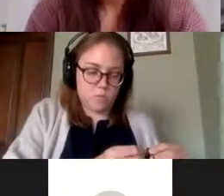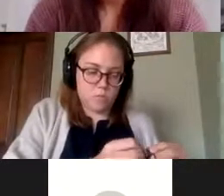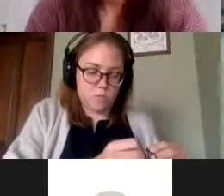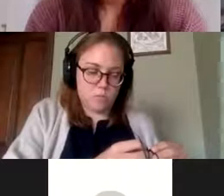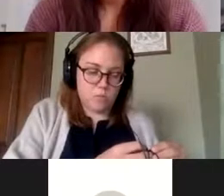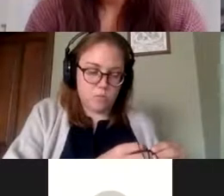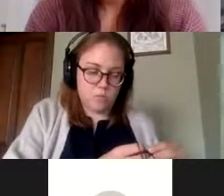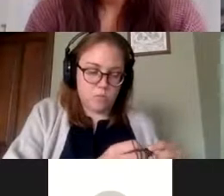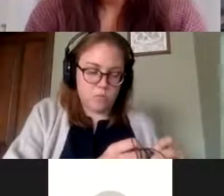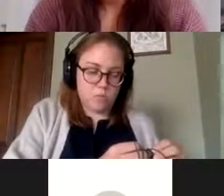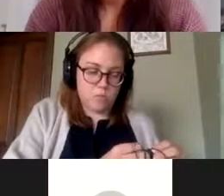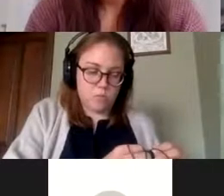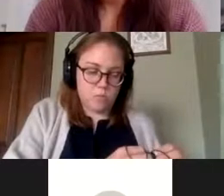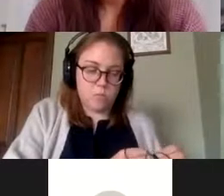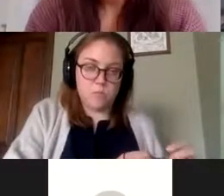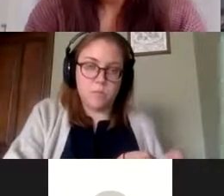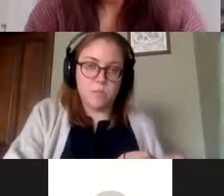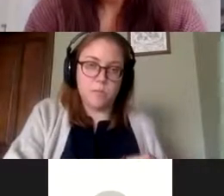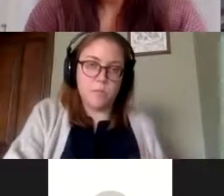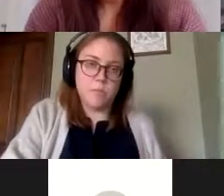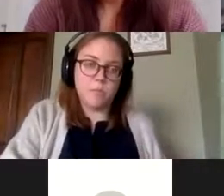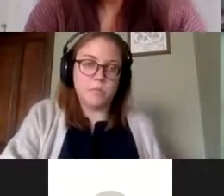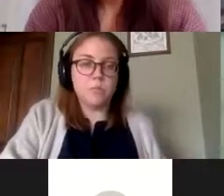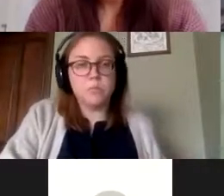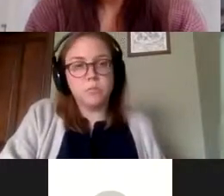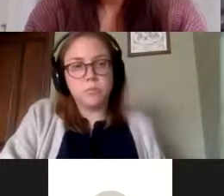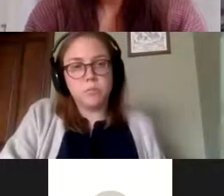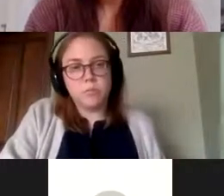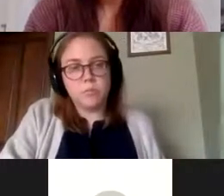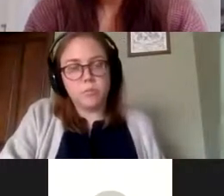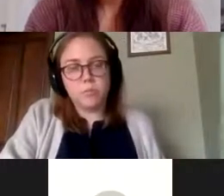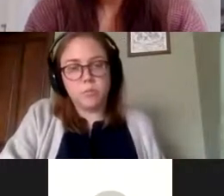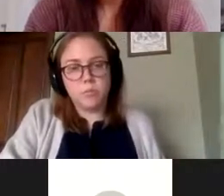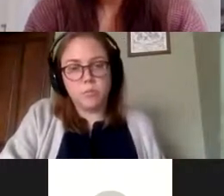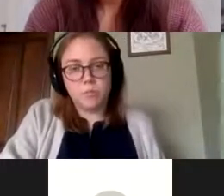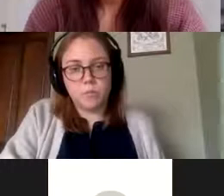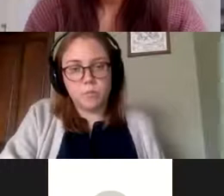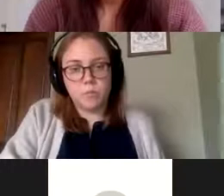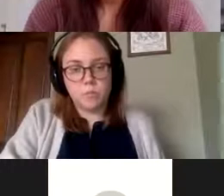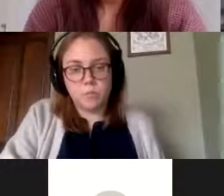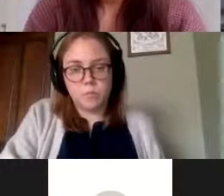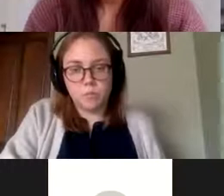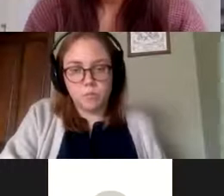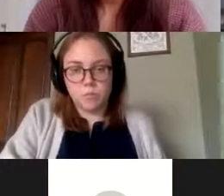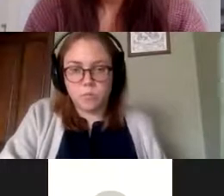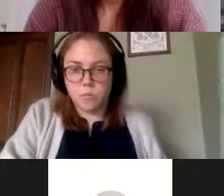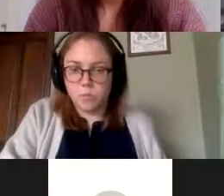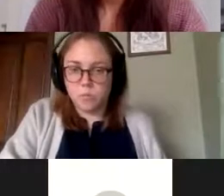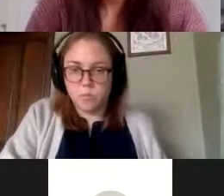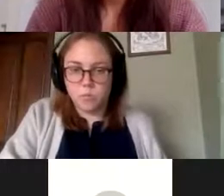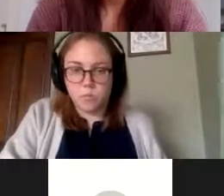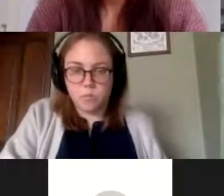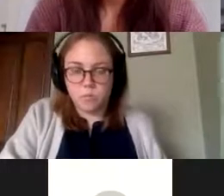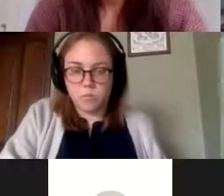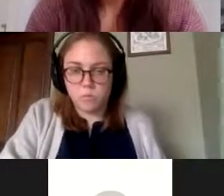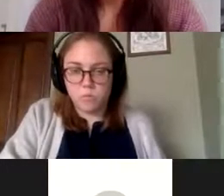wel een gemis zijn deze zomer. Met al dan niet straffe vragen of uitspraken van ouders. Ik hoop wel alvast van niet.